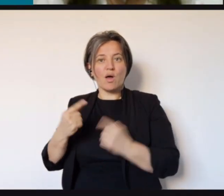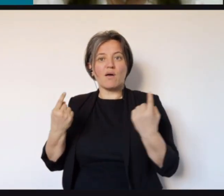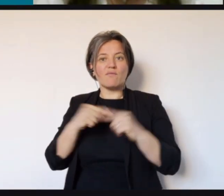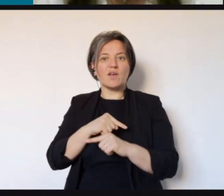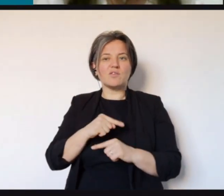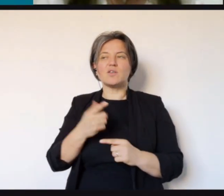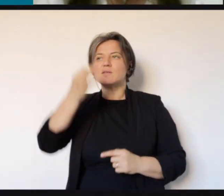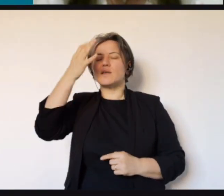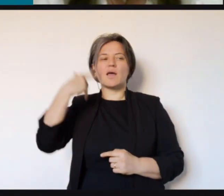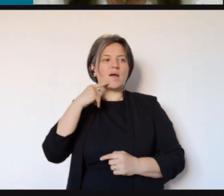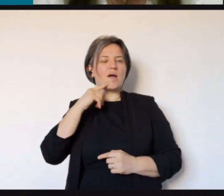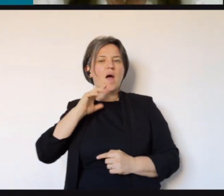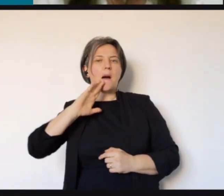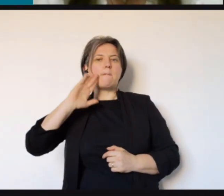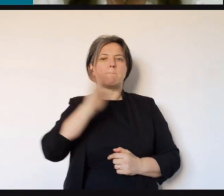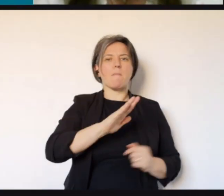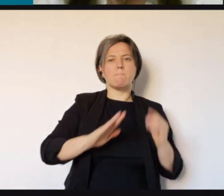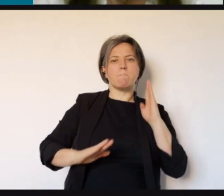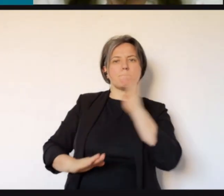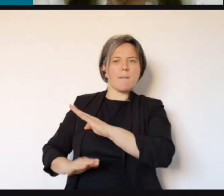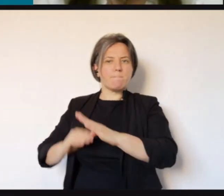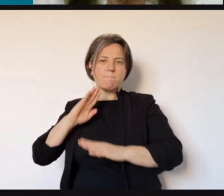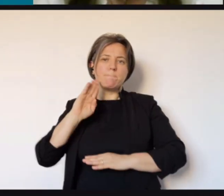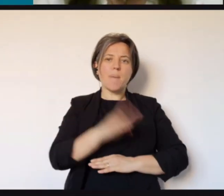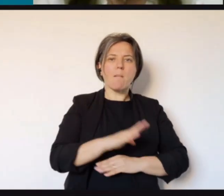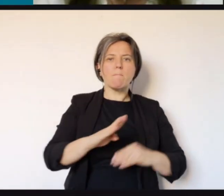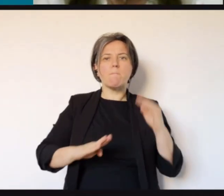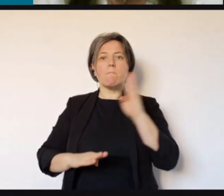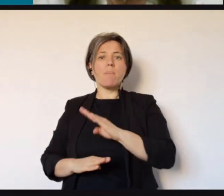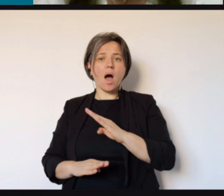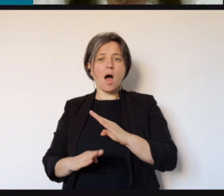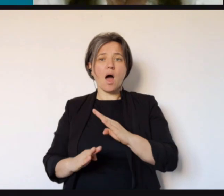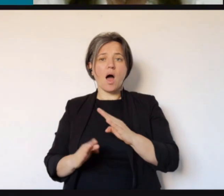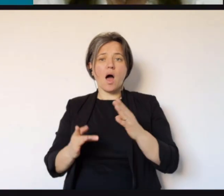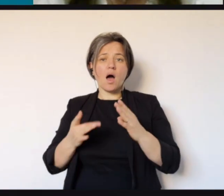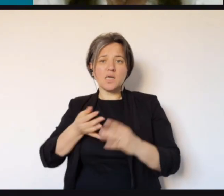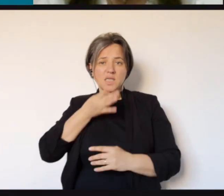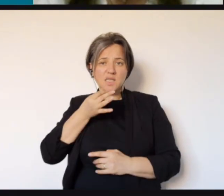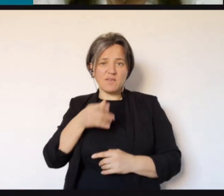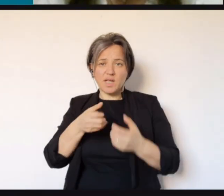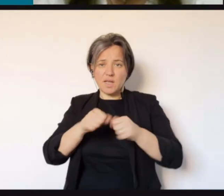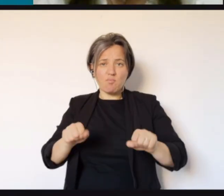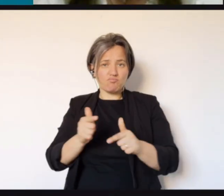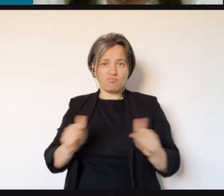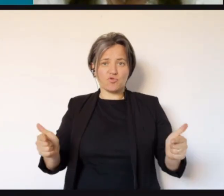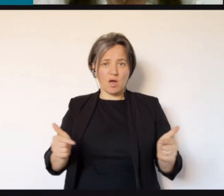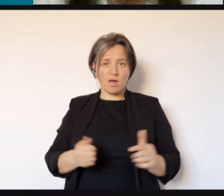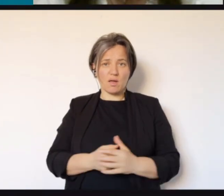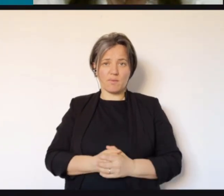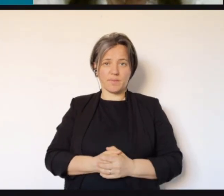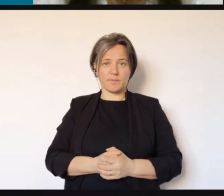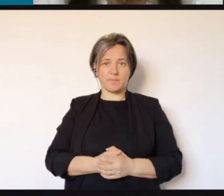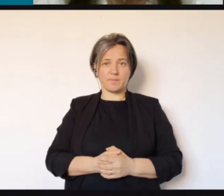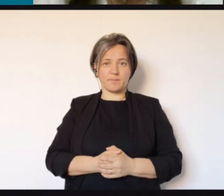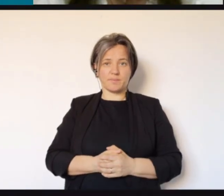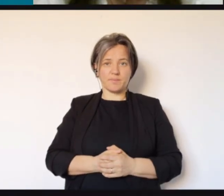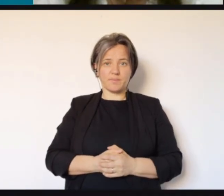e dall'altra, questo diventa, ci mangiamo la democrazia.